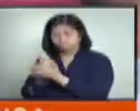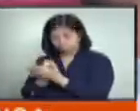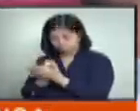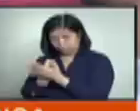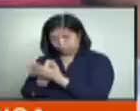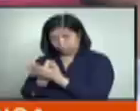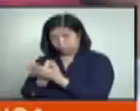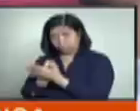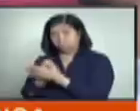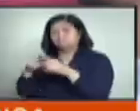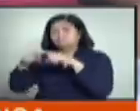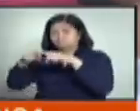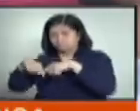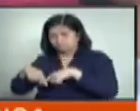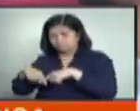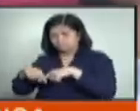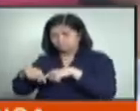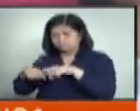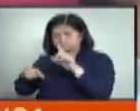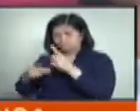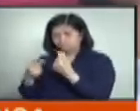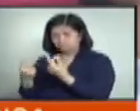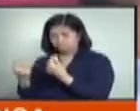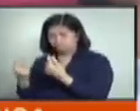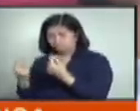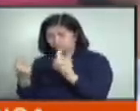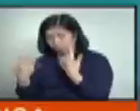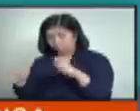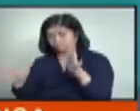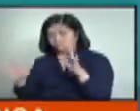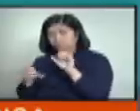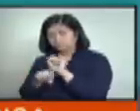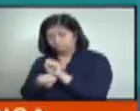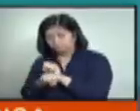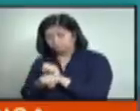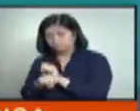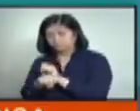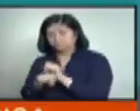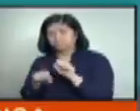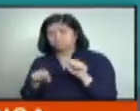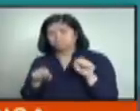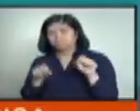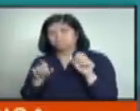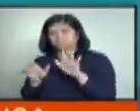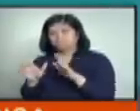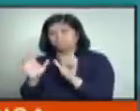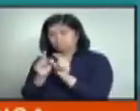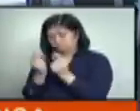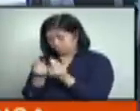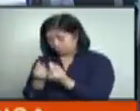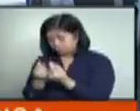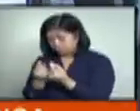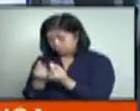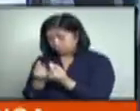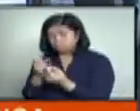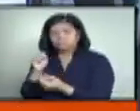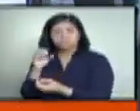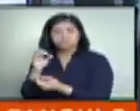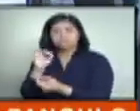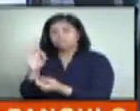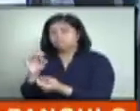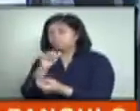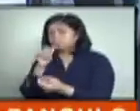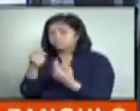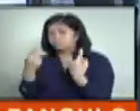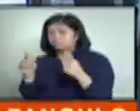sweldo sigun doon sa nagagawa mong accomplishment ng iyong grupo. So, kapag